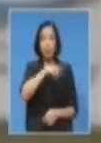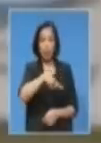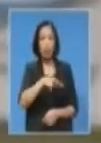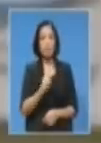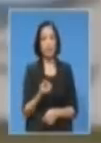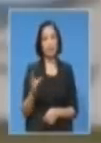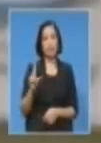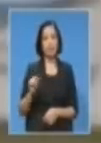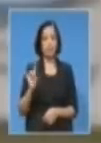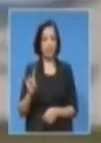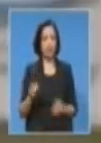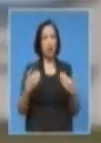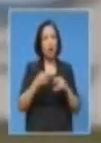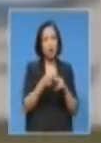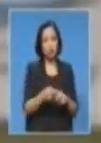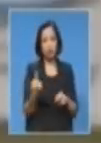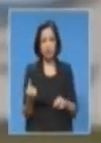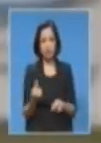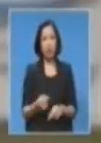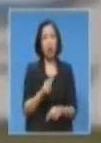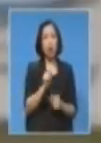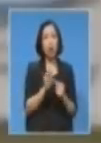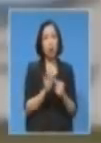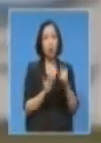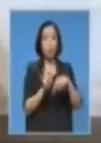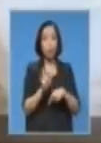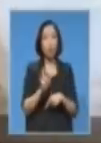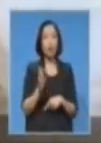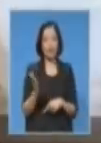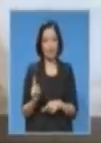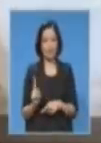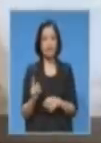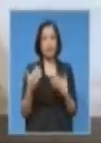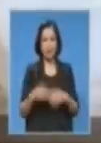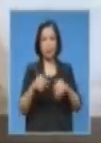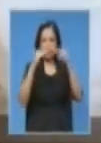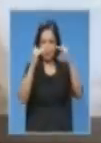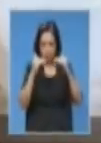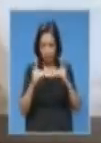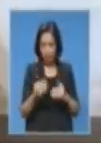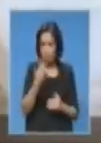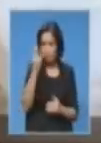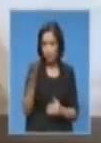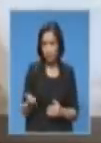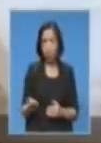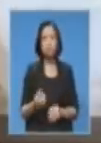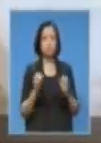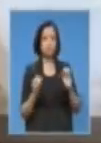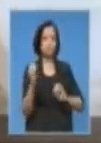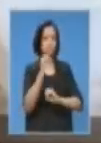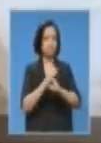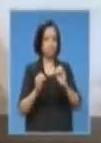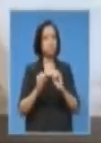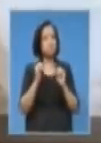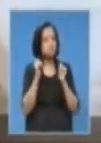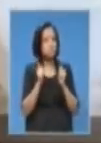เอกชน1แห่งแล้วก็อุตภัณฑ์1แห่งทั้งหมดนั้นจะรับรองว่าให้เรื่องของเซฟตี้และเซฟตี้สูงสุดสำหรับผู้โดยสารครับใน